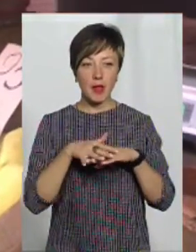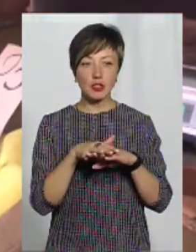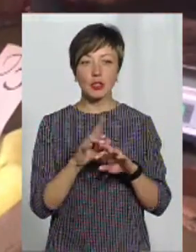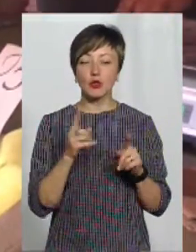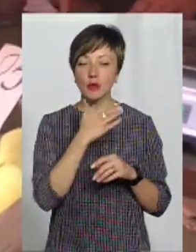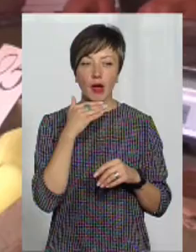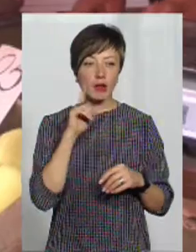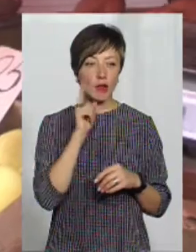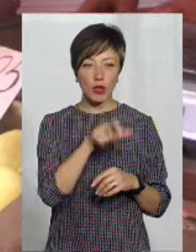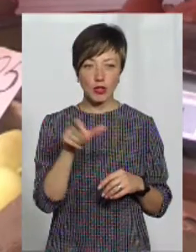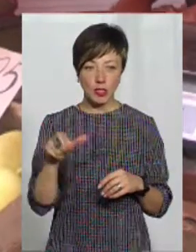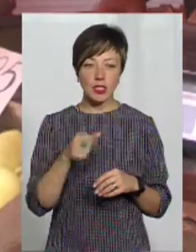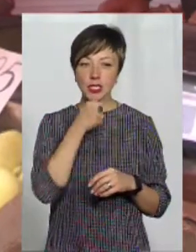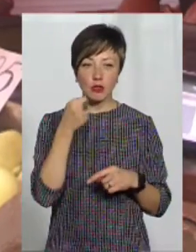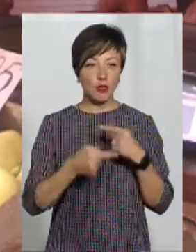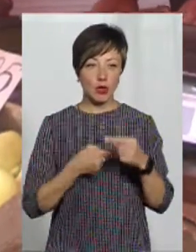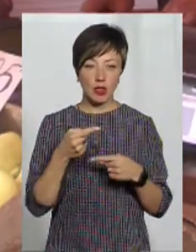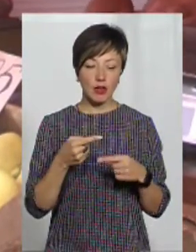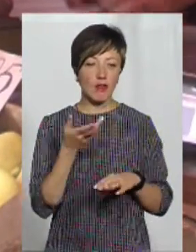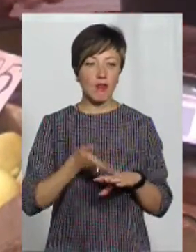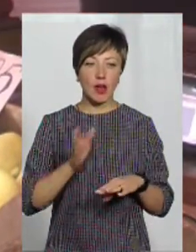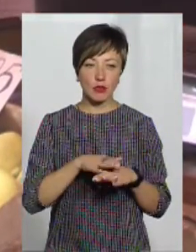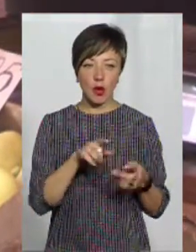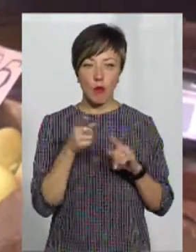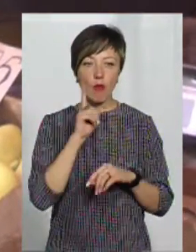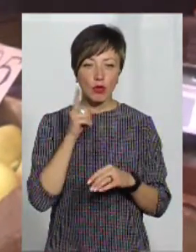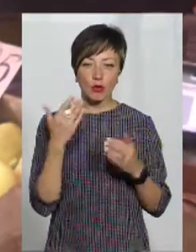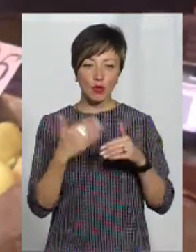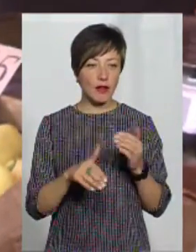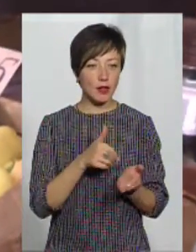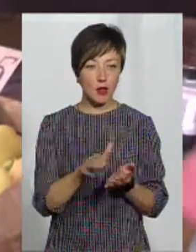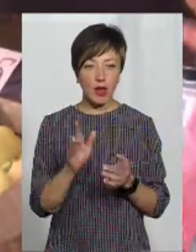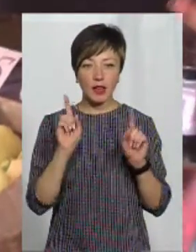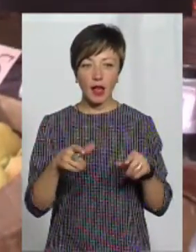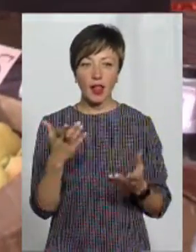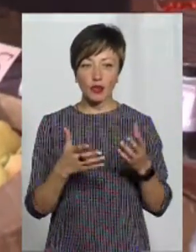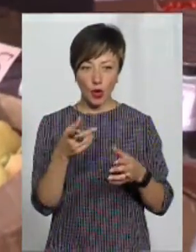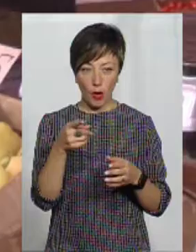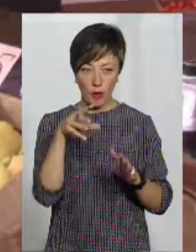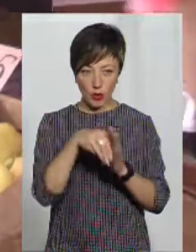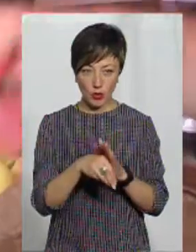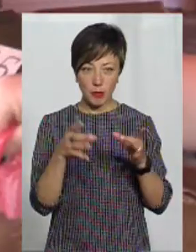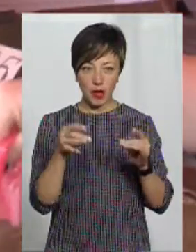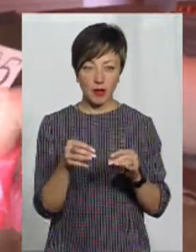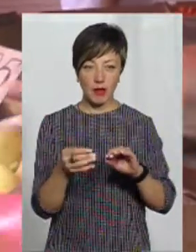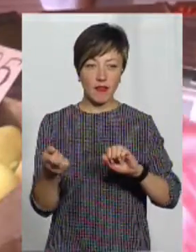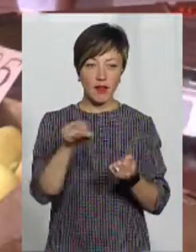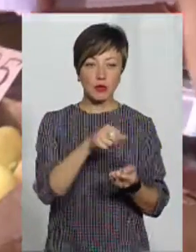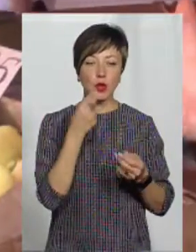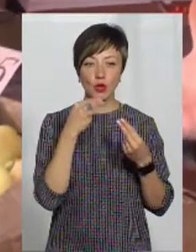дуже багато молодіжі, старше покоління дуже тяжко, молодіжі вже відмовляється, навіть якщо ти вложиш цей кульок, вони висиплять